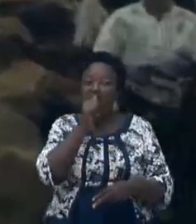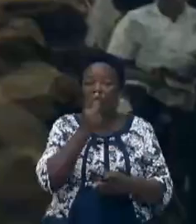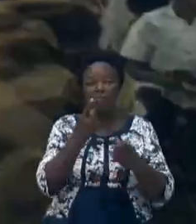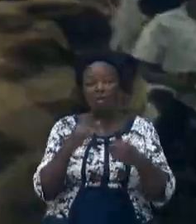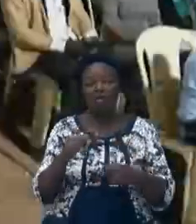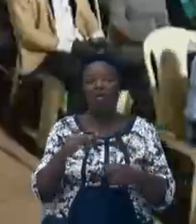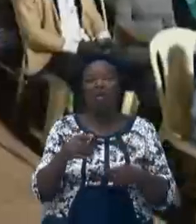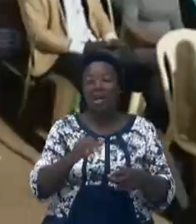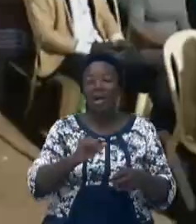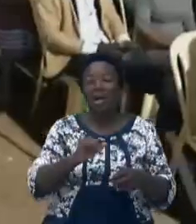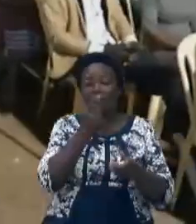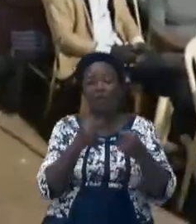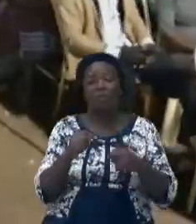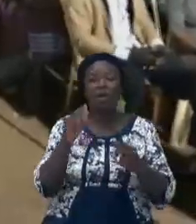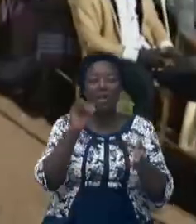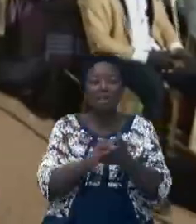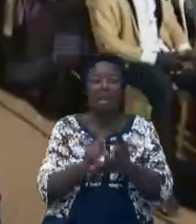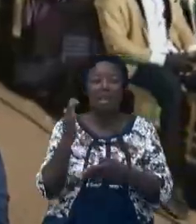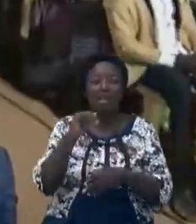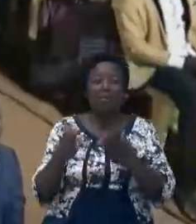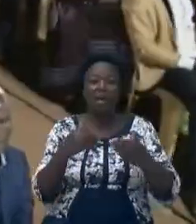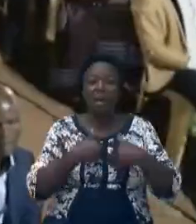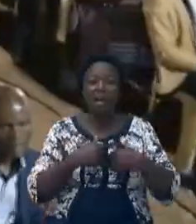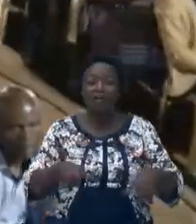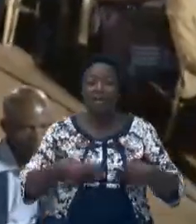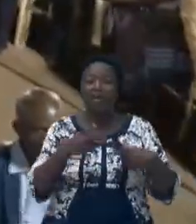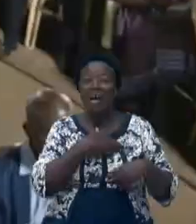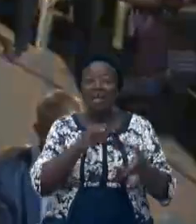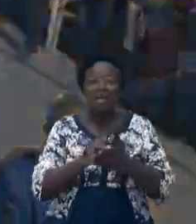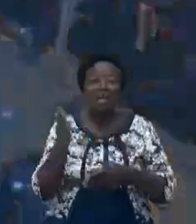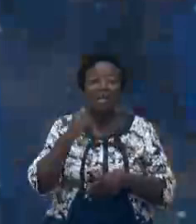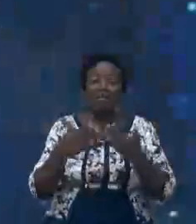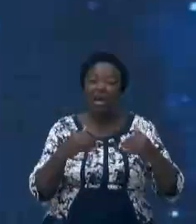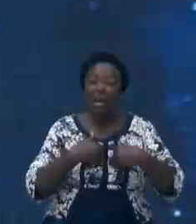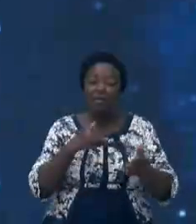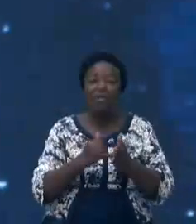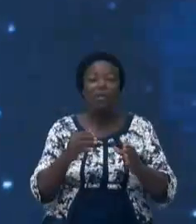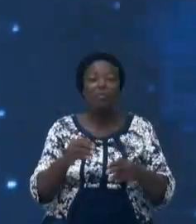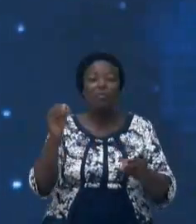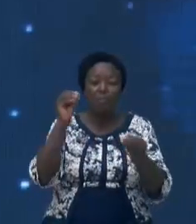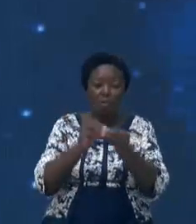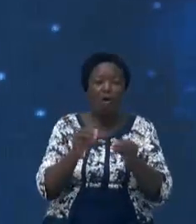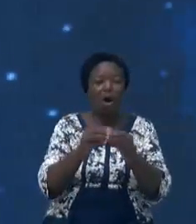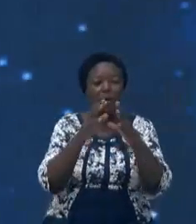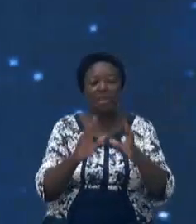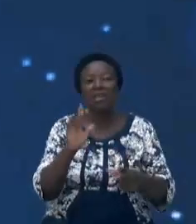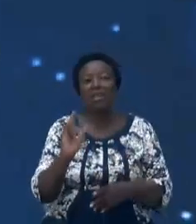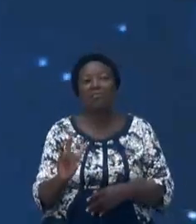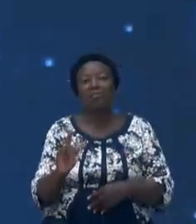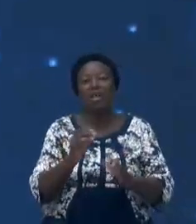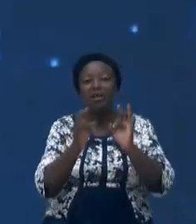nom de jésus je suis venu avec elle c'est la vie et qu'elle soit dans